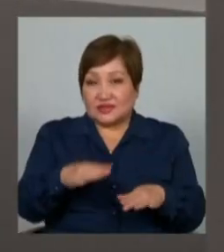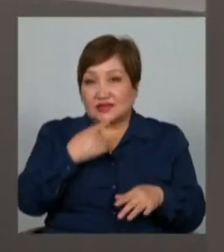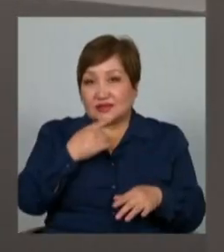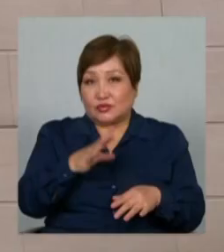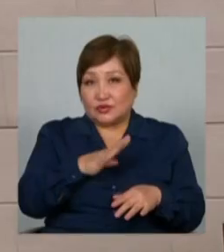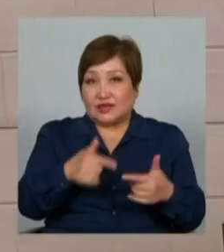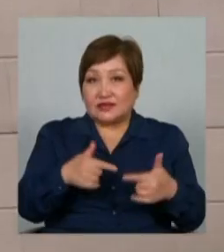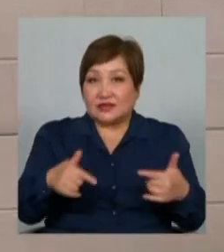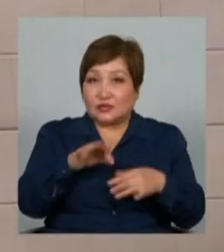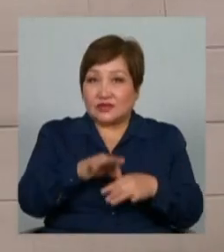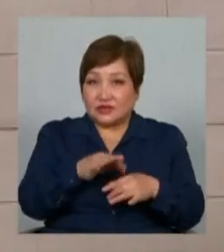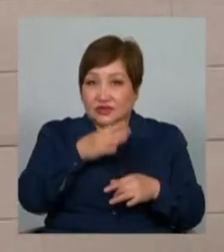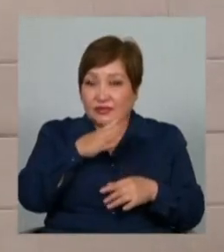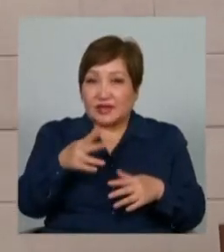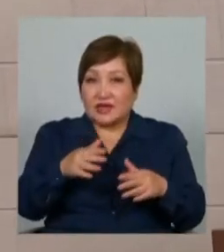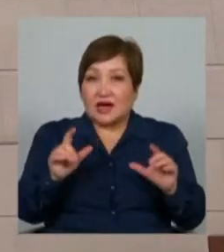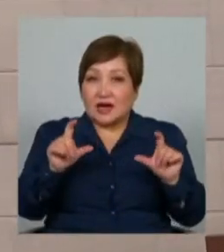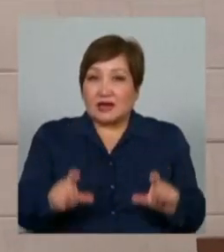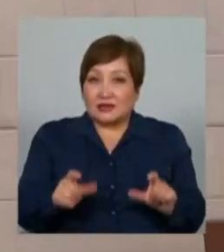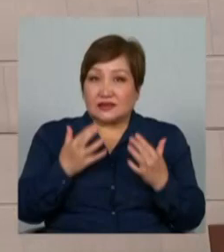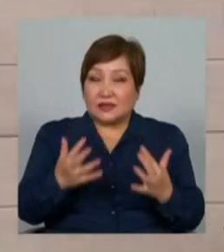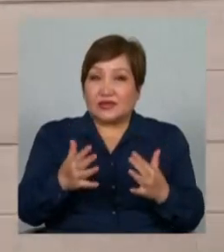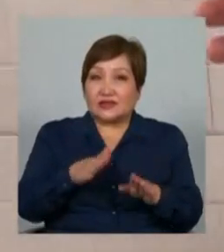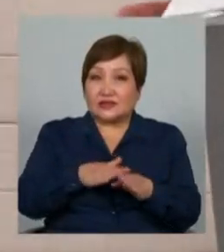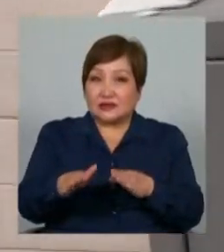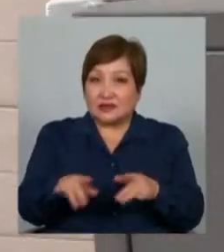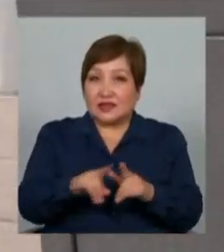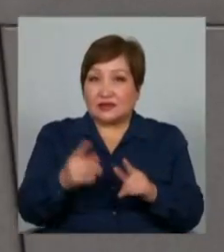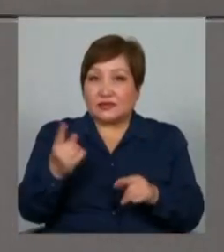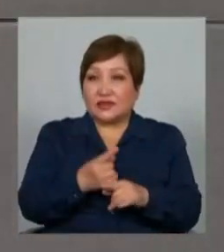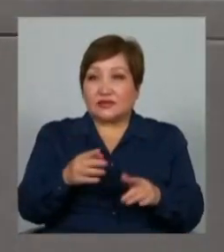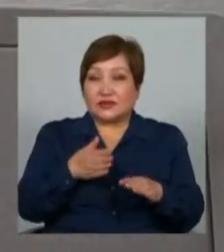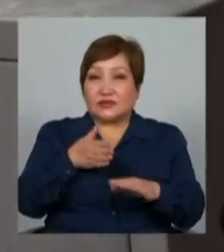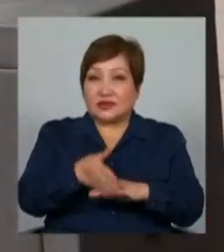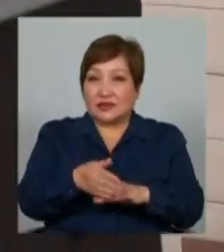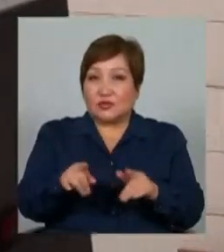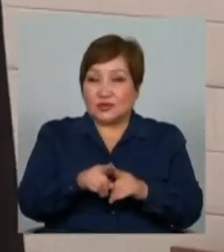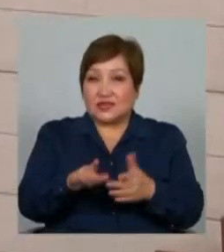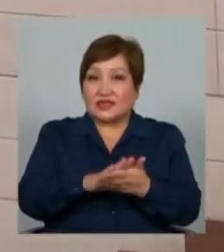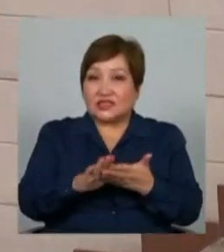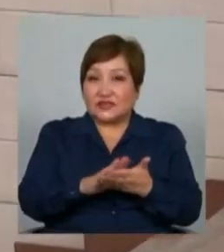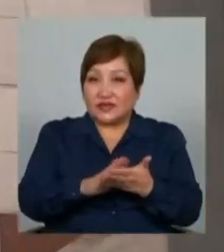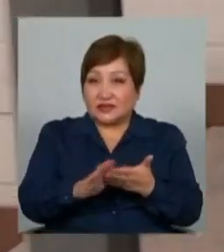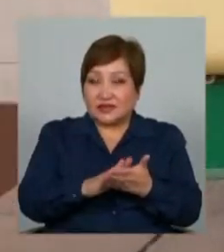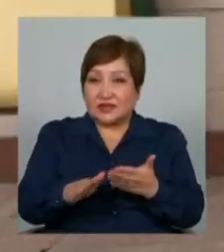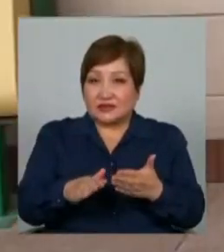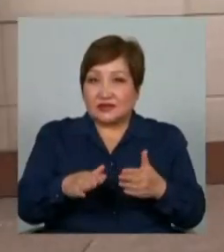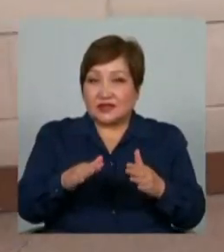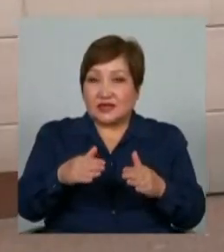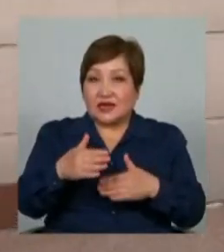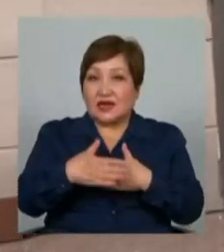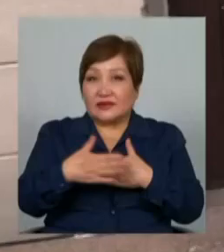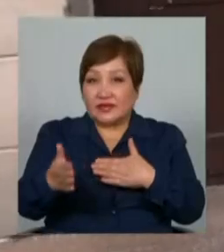жерде барлық карантин талаптары сақталған. Алдымен болашақ студент мынадай дезинфекциялық есіктен өтеді. Ары қарай